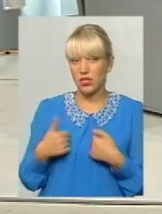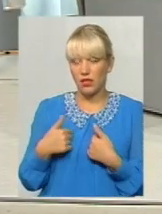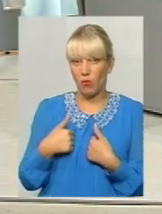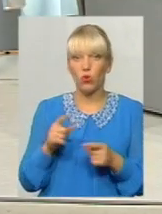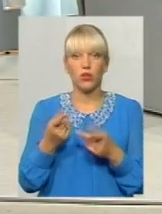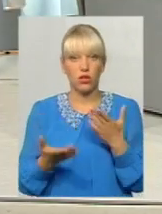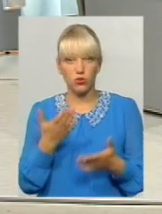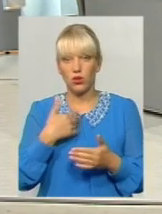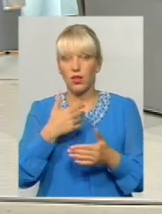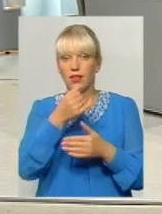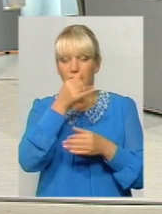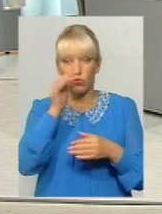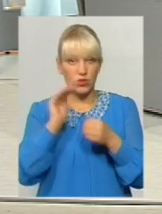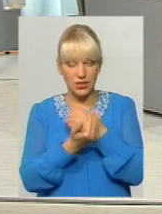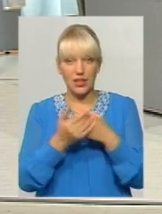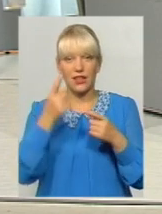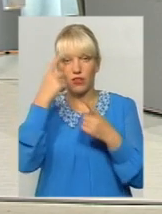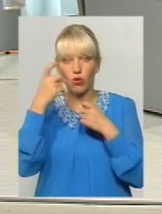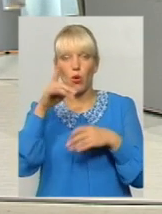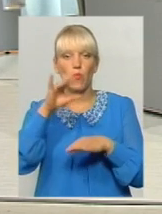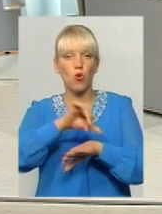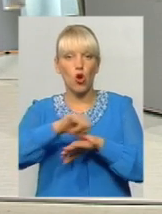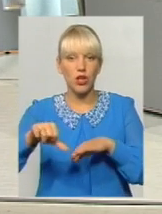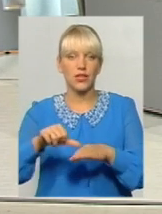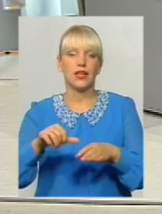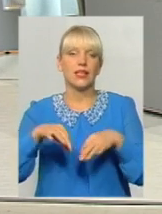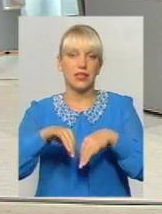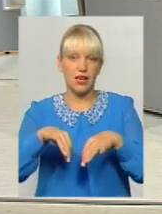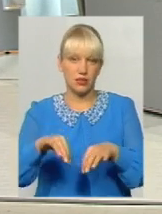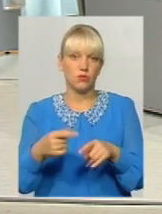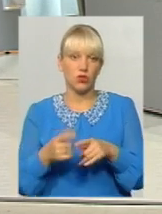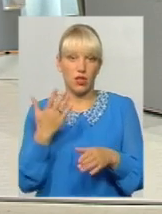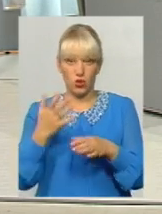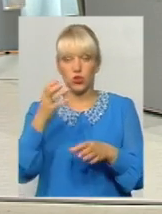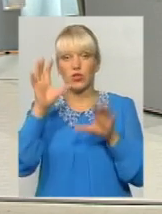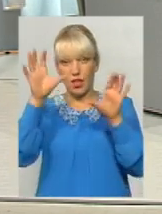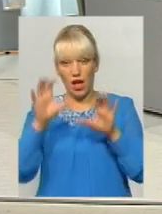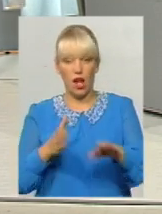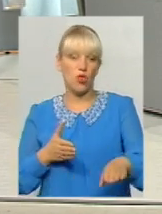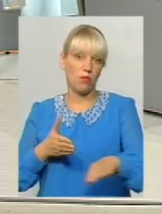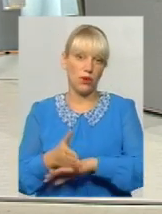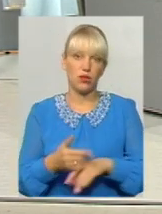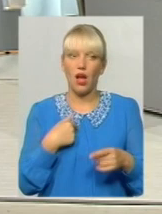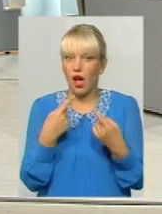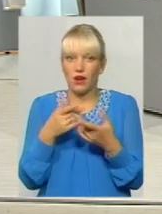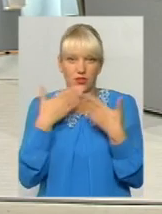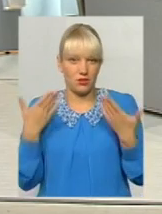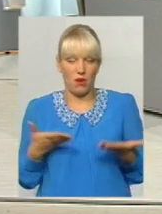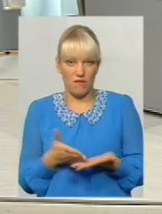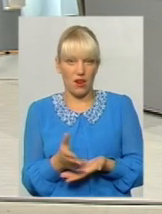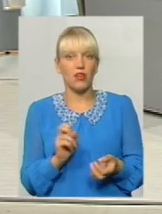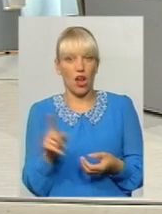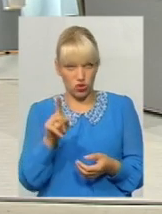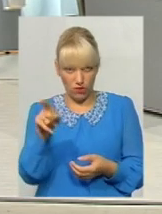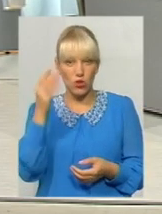не можна скрити інформацію про транспортний засіб, який перетнув митний пункт пропуску. Якщо легально перетнув, теоретично так. Немає інших варіантів, а ви пропускаєте,